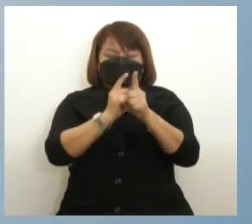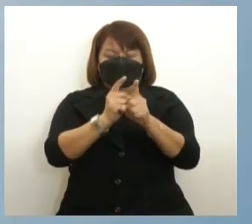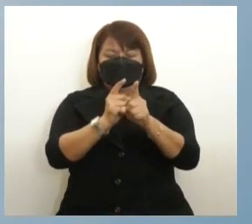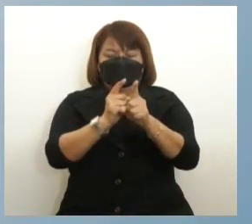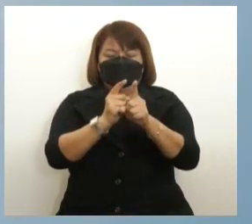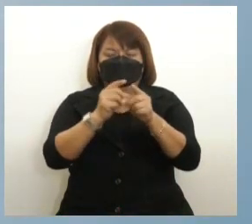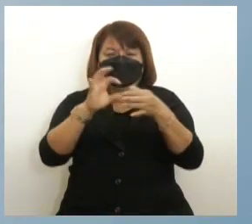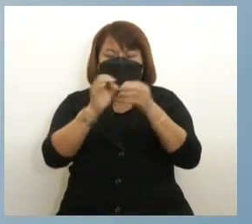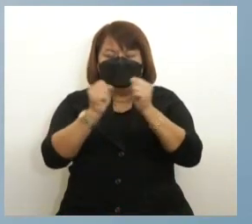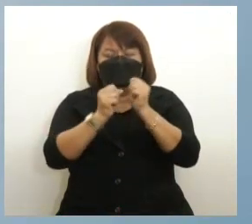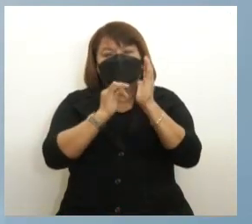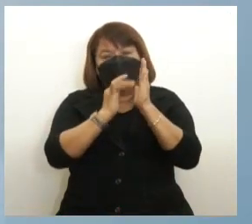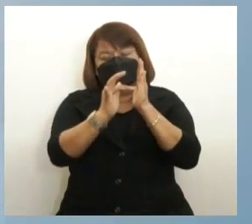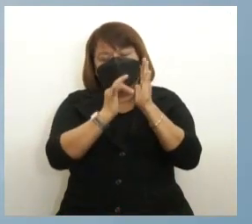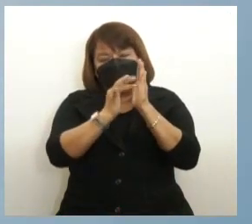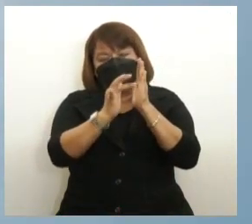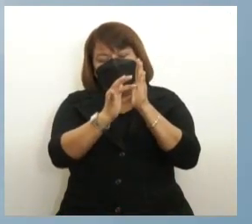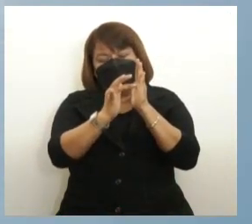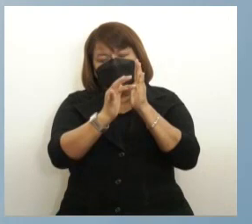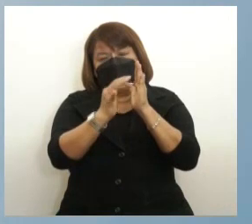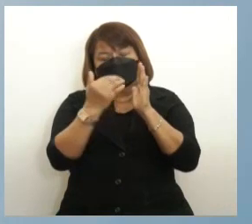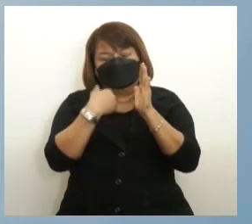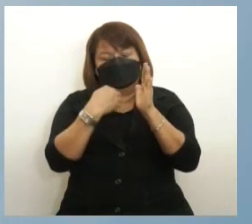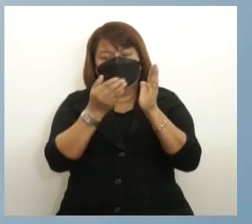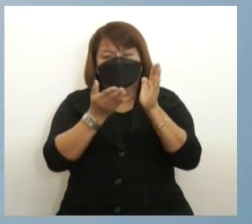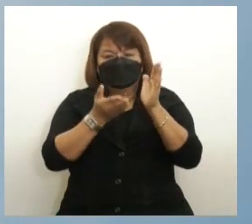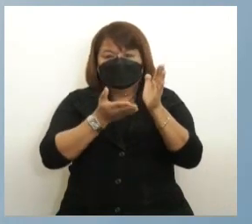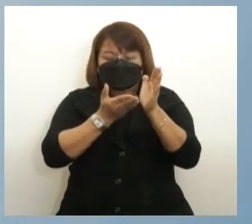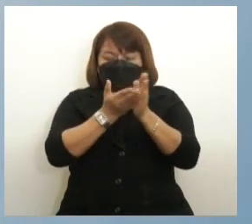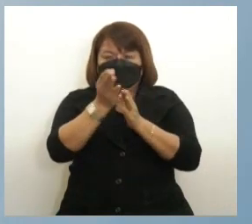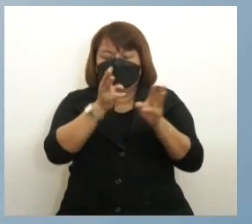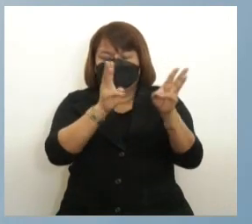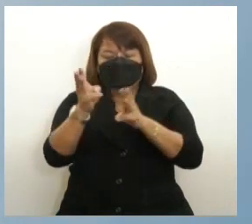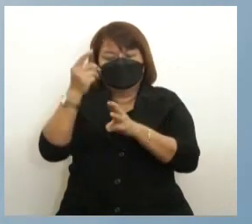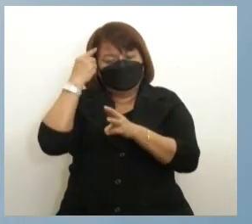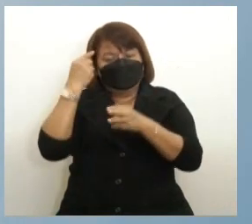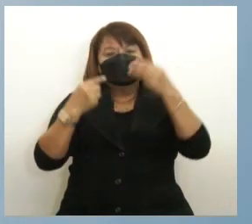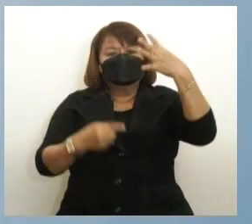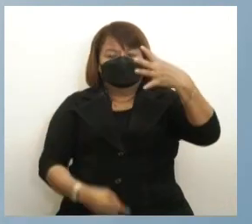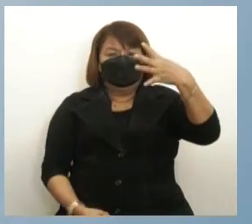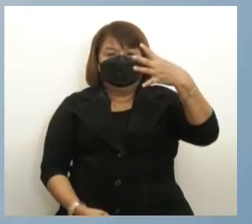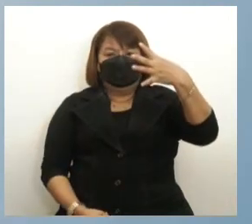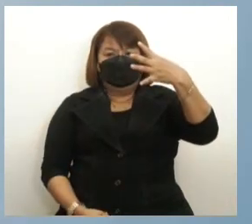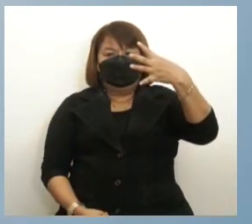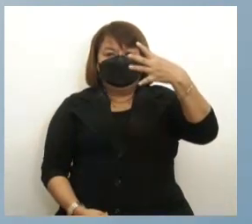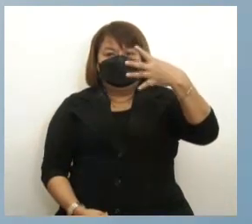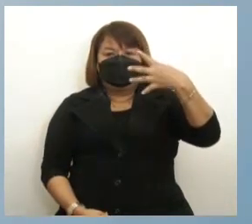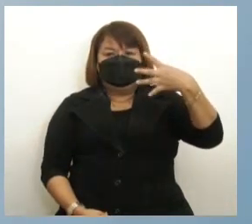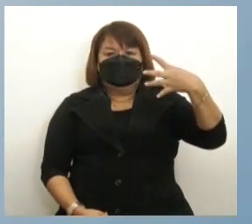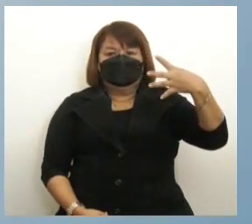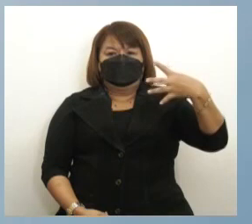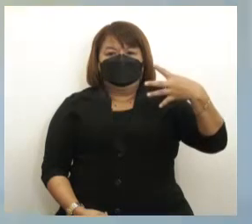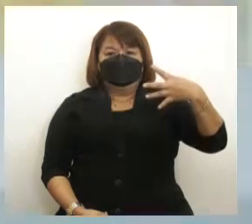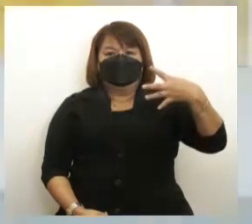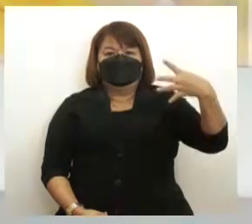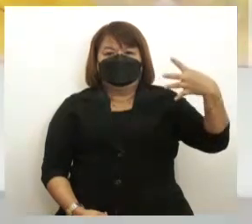าซึ่งมีแนวทางในการดำเนินงานอยู่4เรื่องซึ่งก็เมื่อวานไปเห็นทั้ง